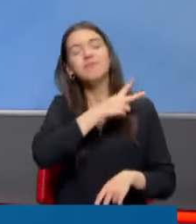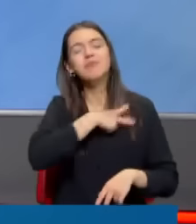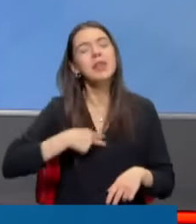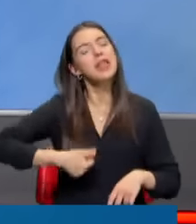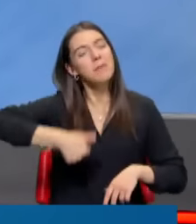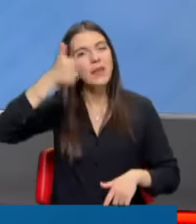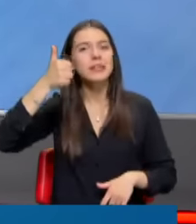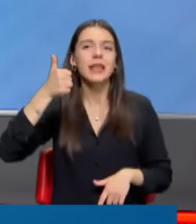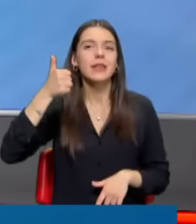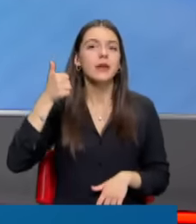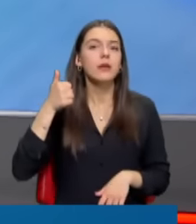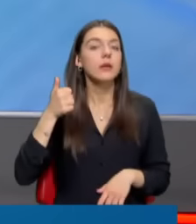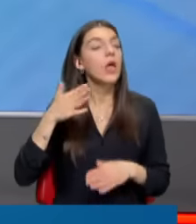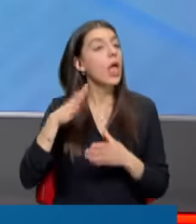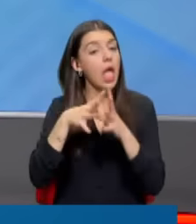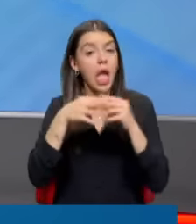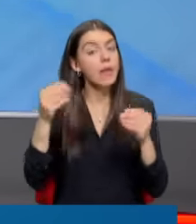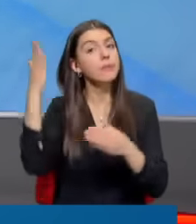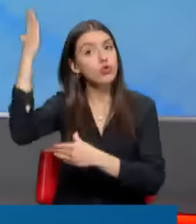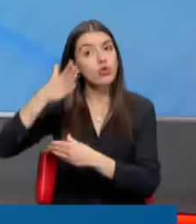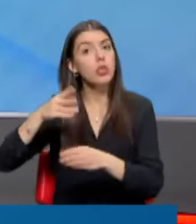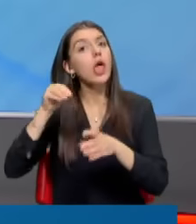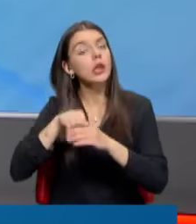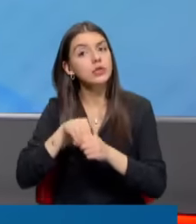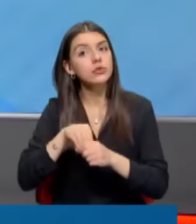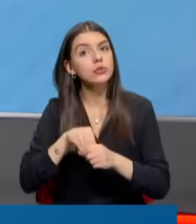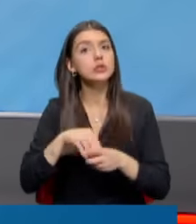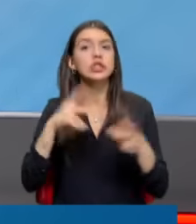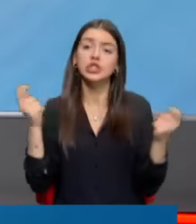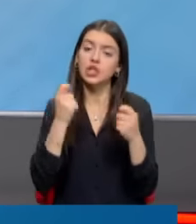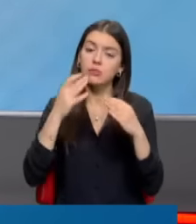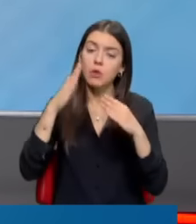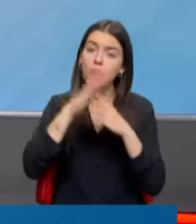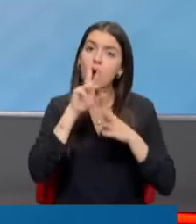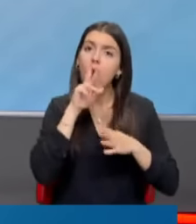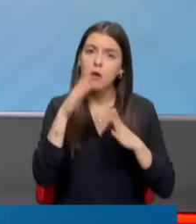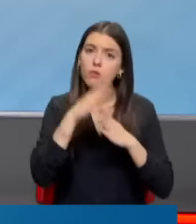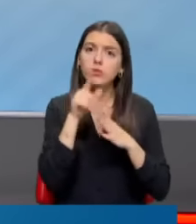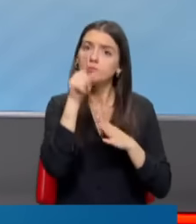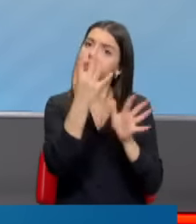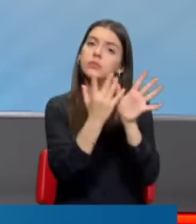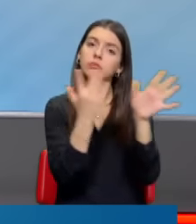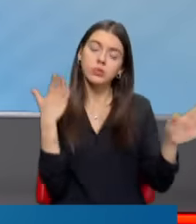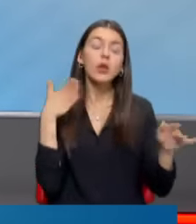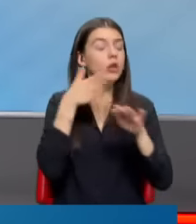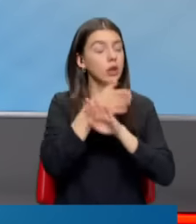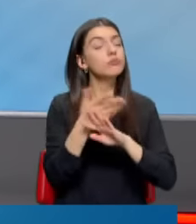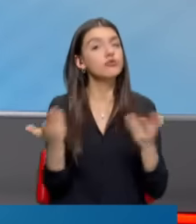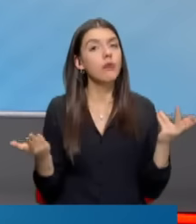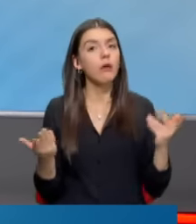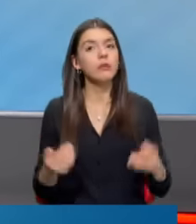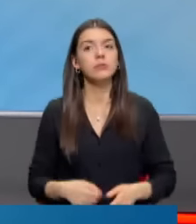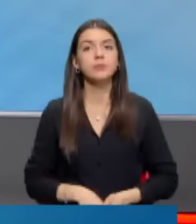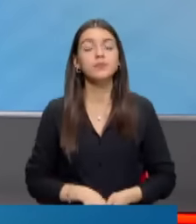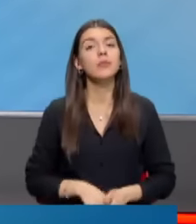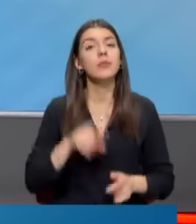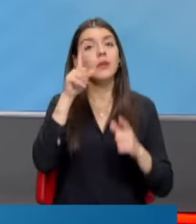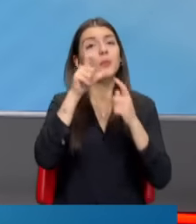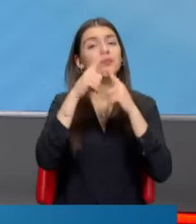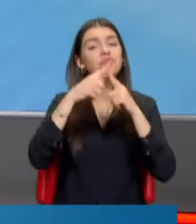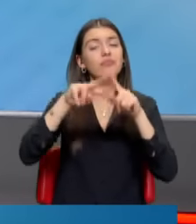da ekmek arası döner için çalışma molasında, öğle molasında böyle sıraya girmişler. İstakoz